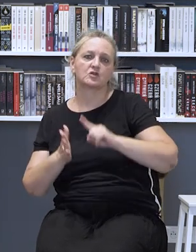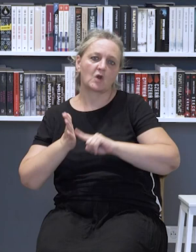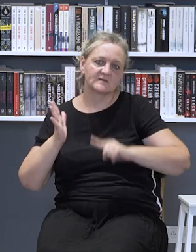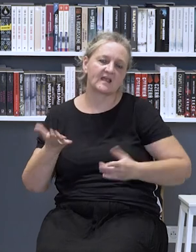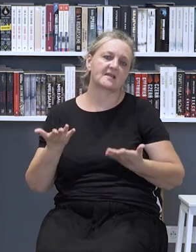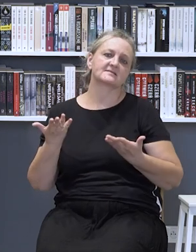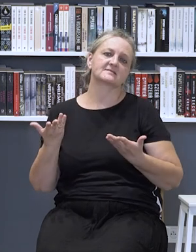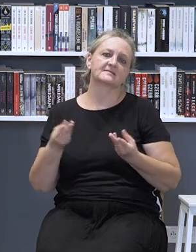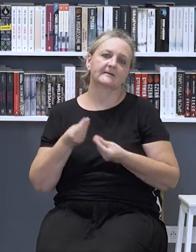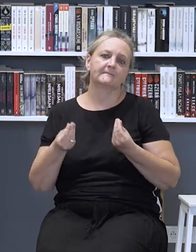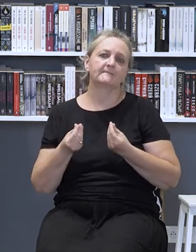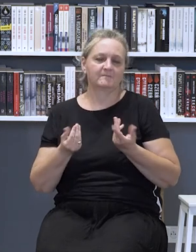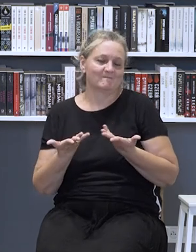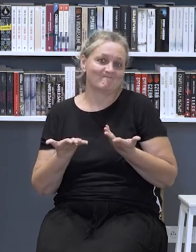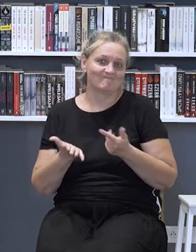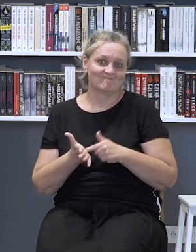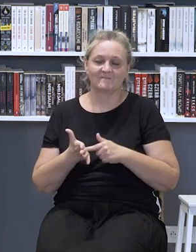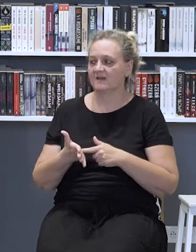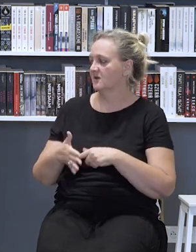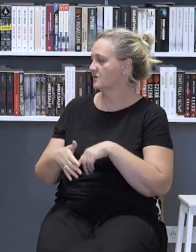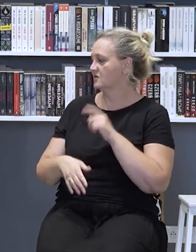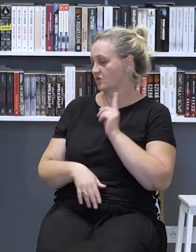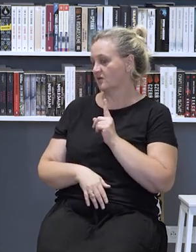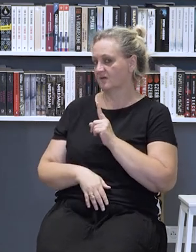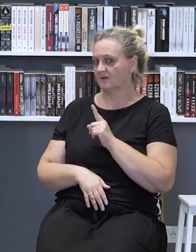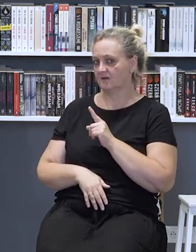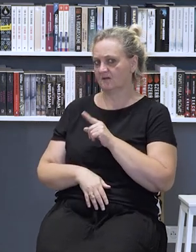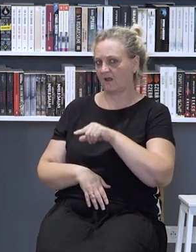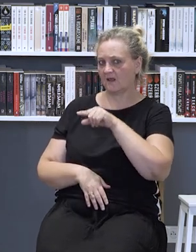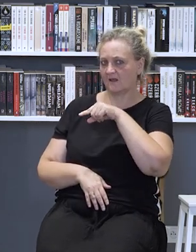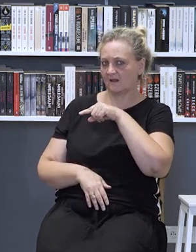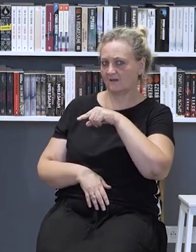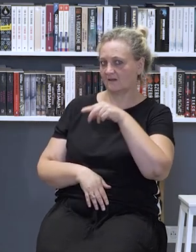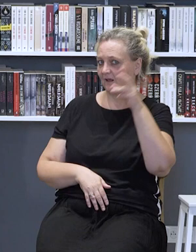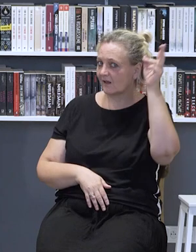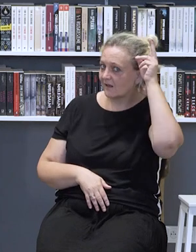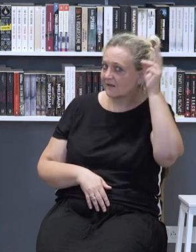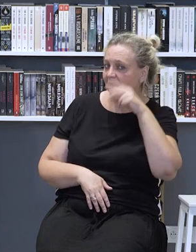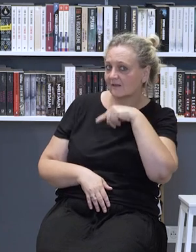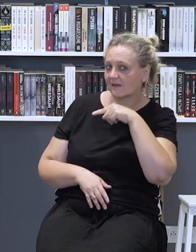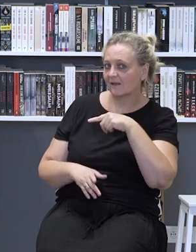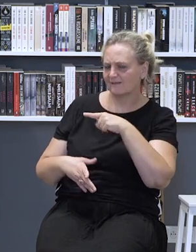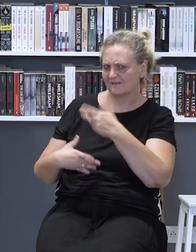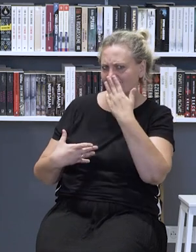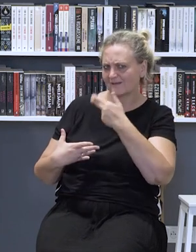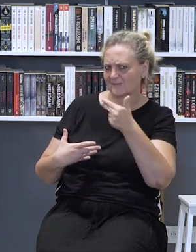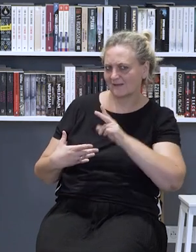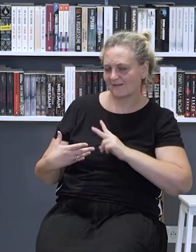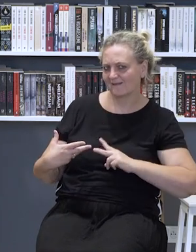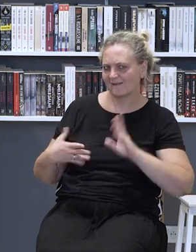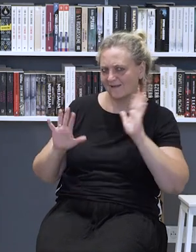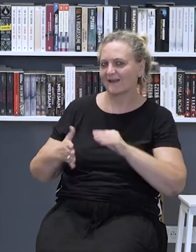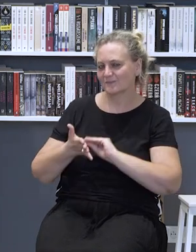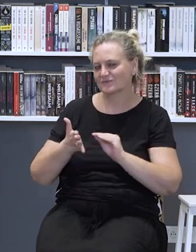Ślązacy albo coś takiego. Czekaj, bo tu nie wolno mówić Indianie. Przepraszam, tak, ale tak dalej